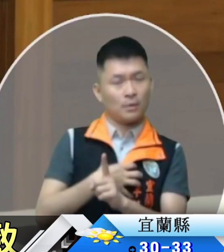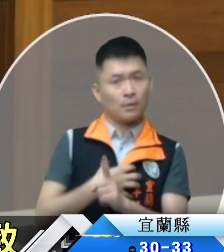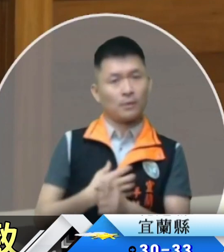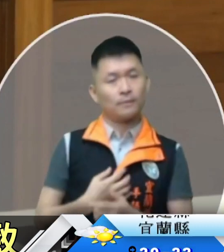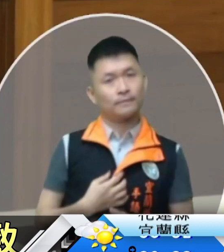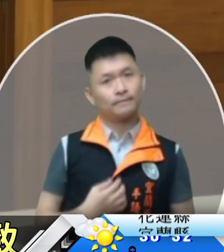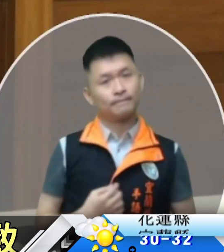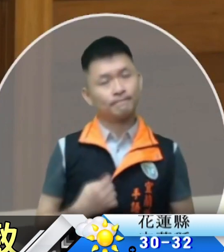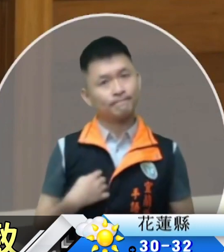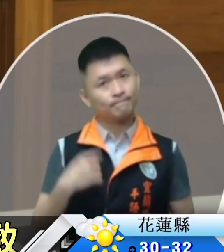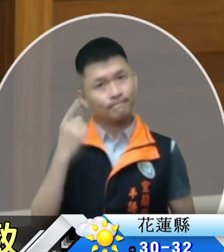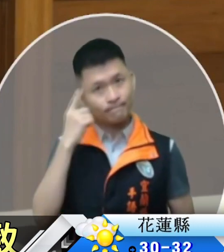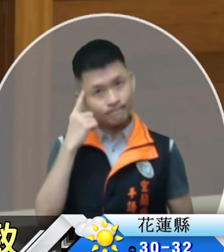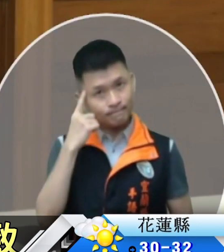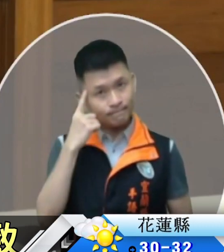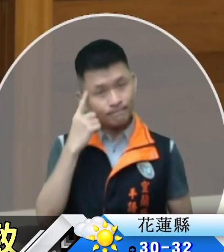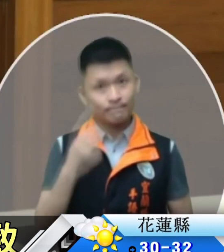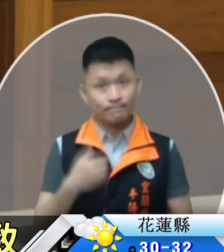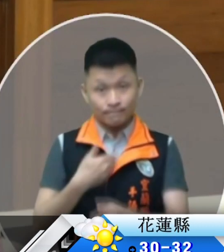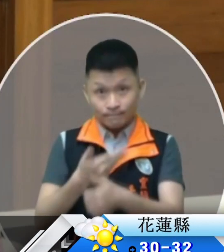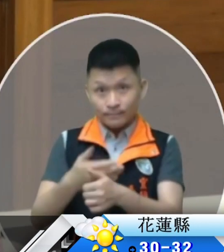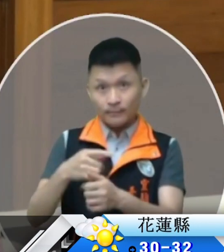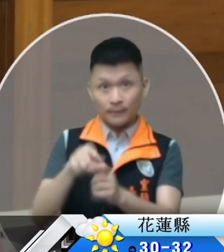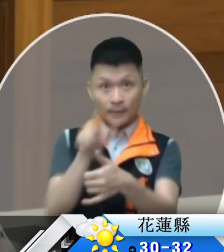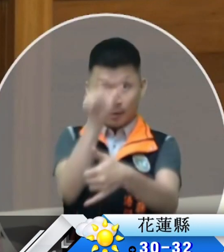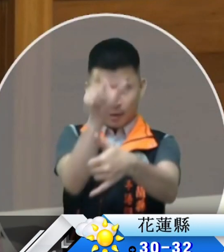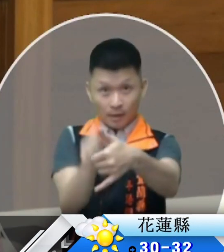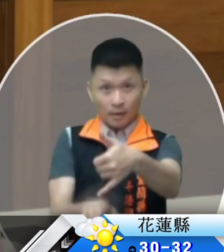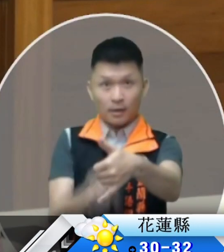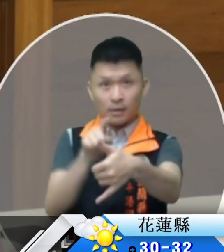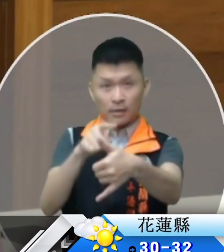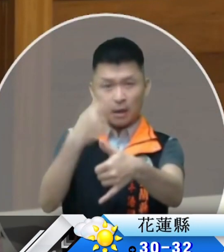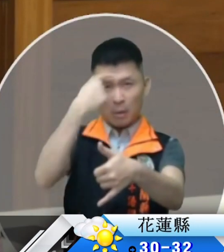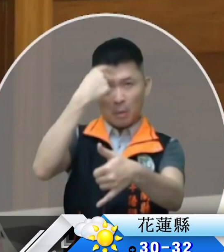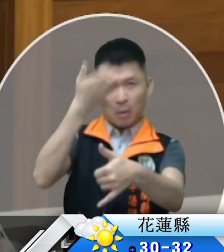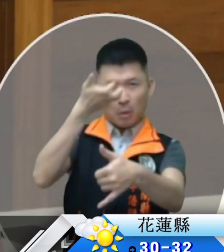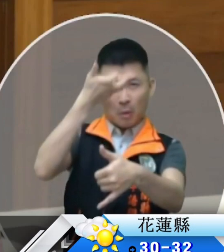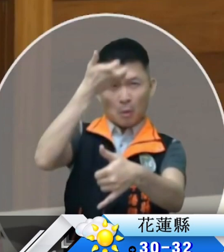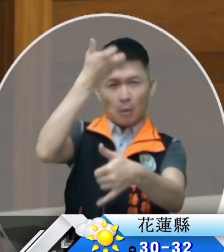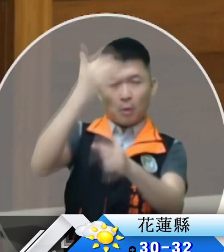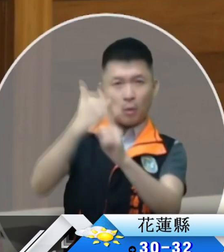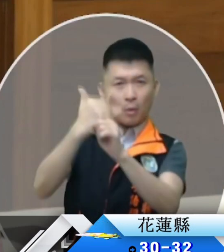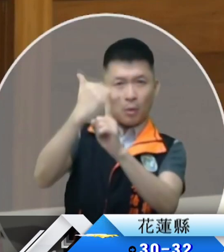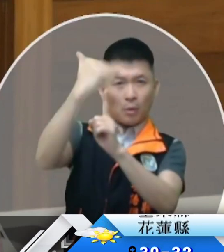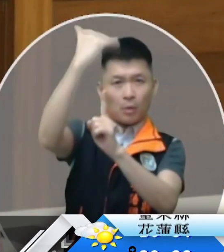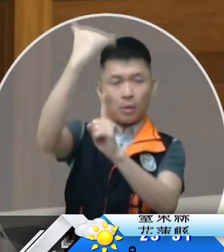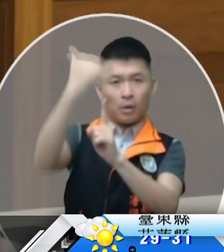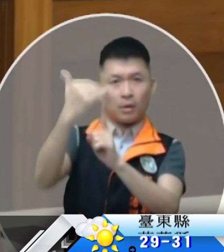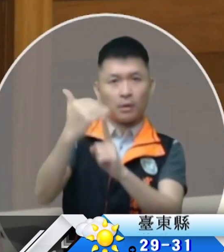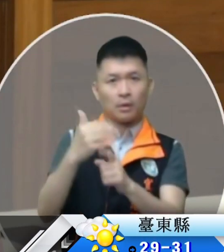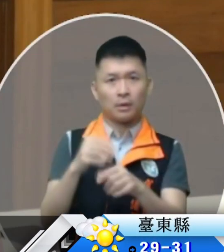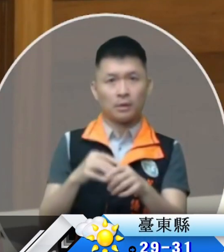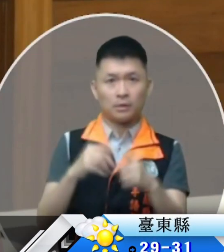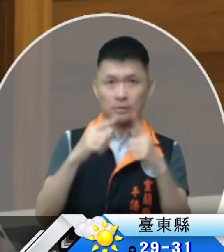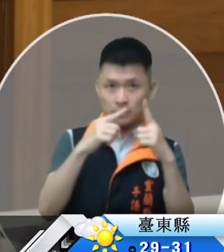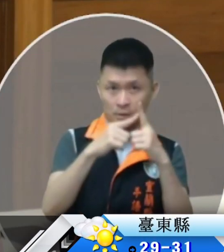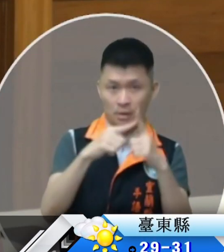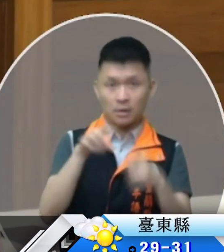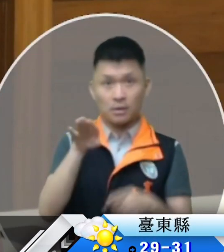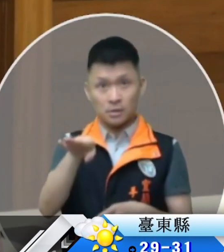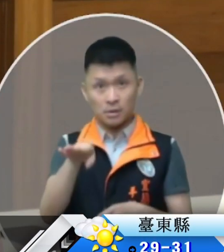们也在讨论怎么样能够让这个体温过高的这样子的车流人流如何能